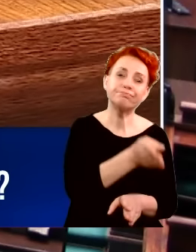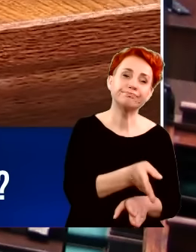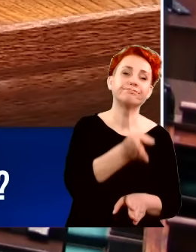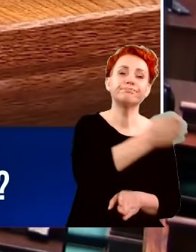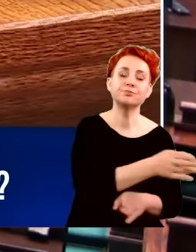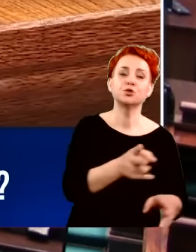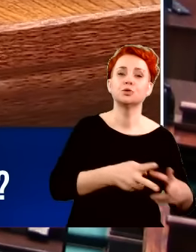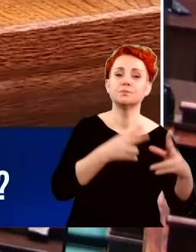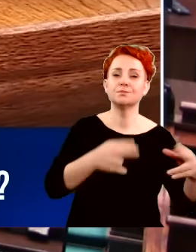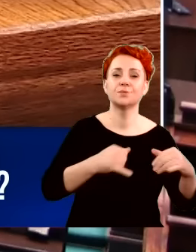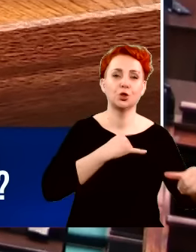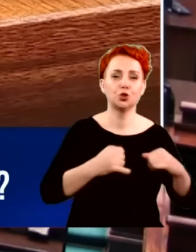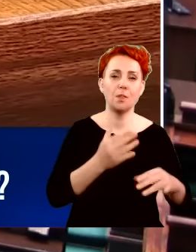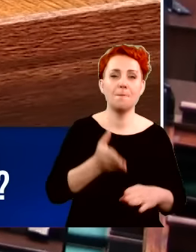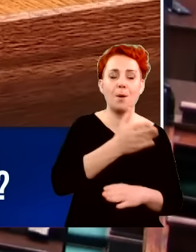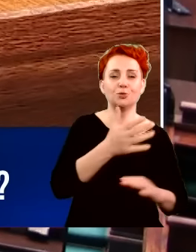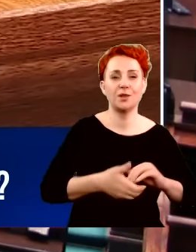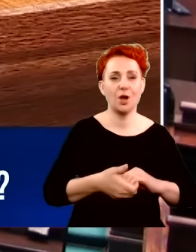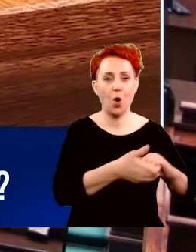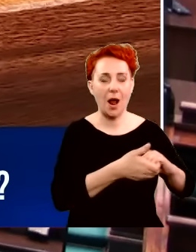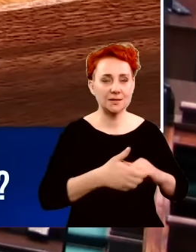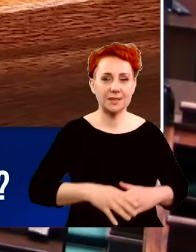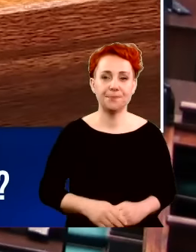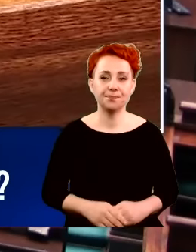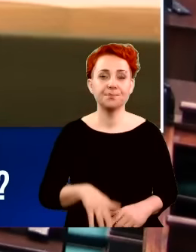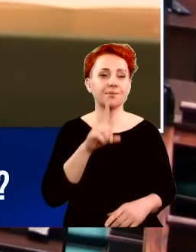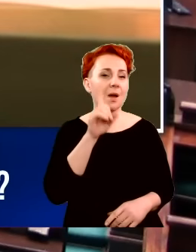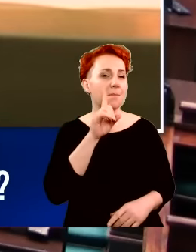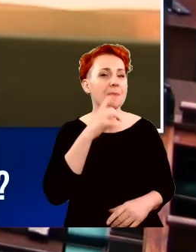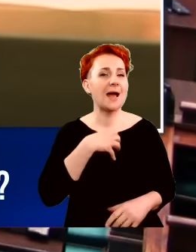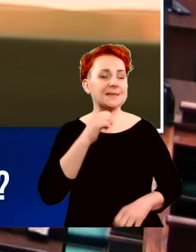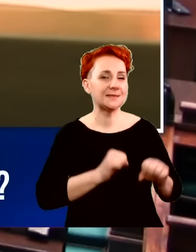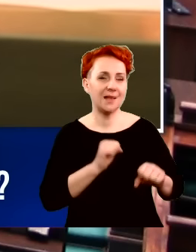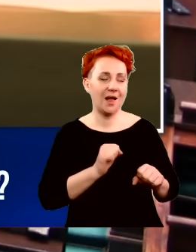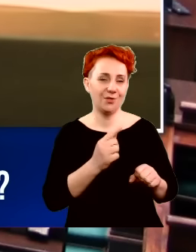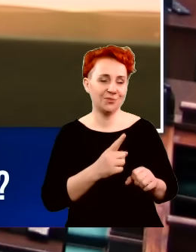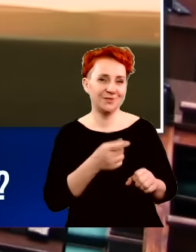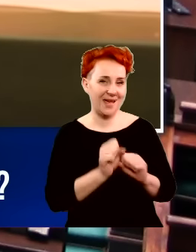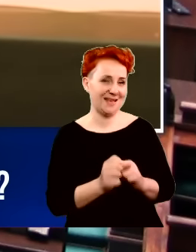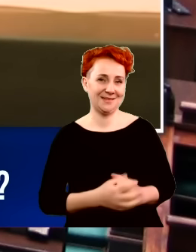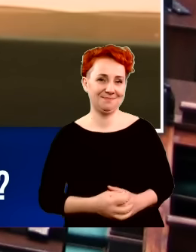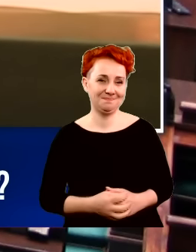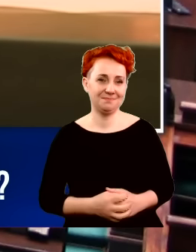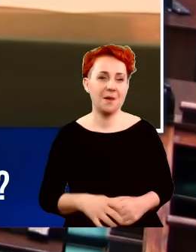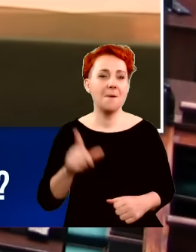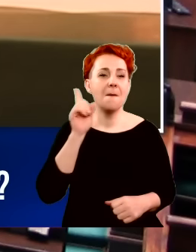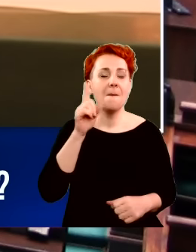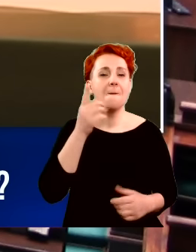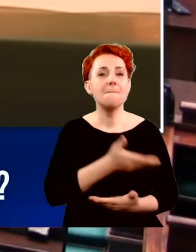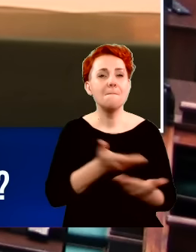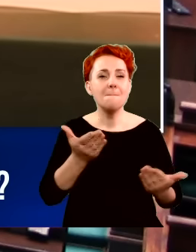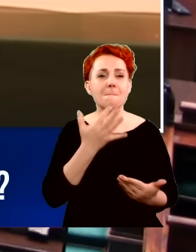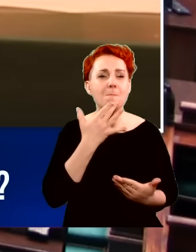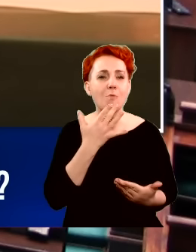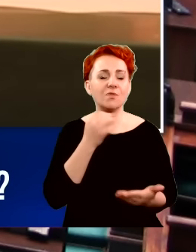rządów poprzedniej koalicji Ale panie sędzio przepraszam ale tak nie jest bo państwo na przykład wypowiadali się w sprawie